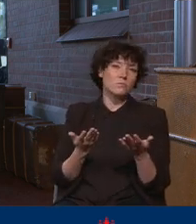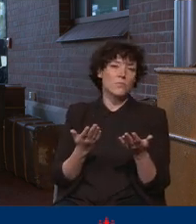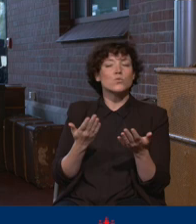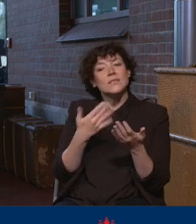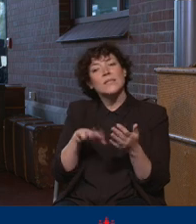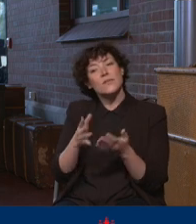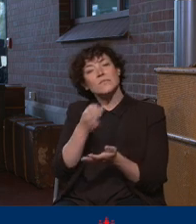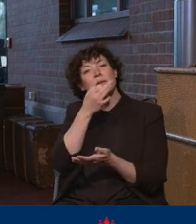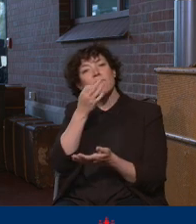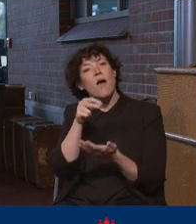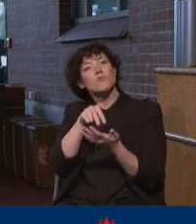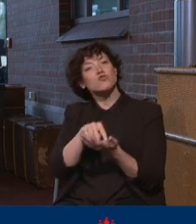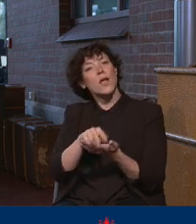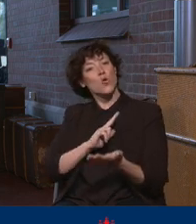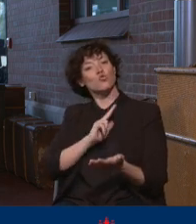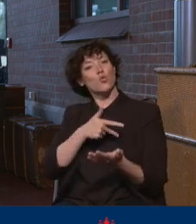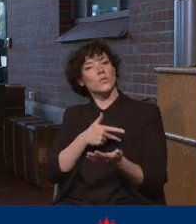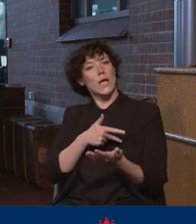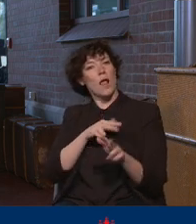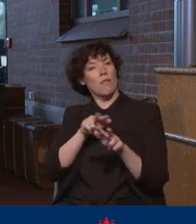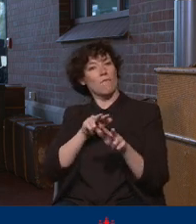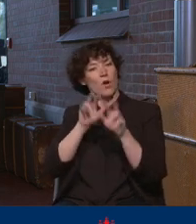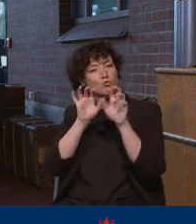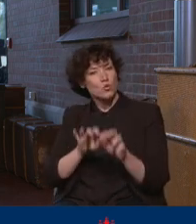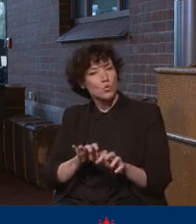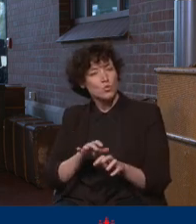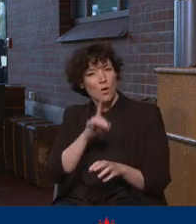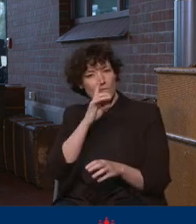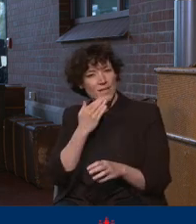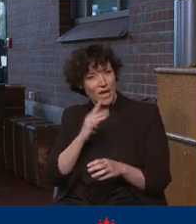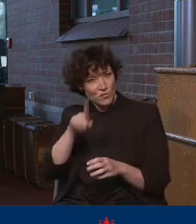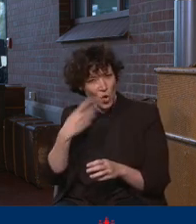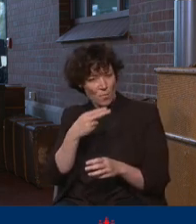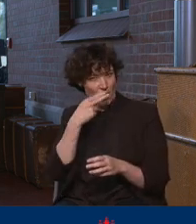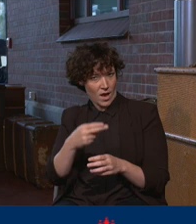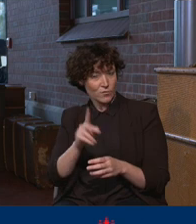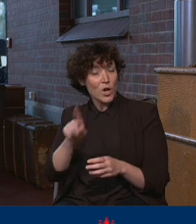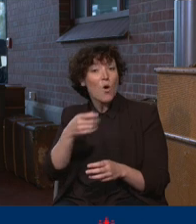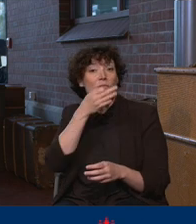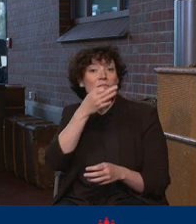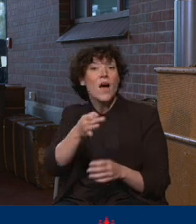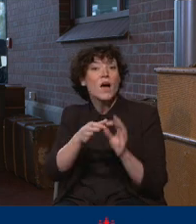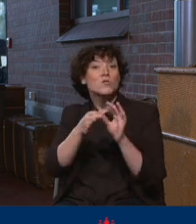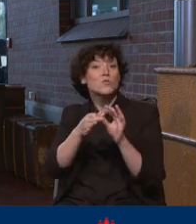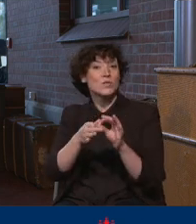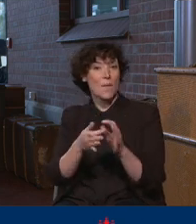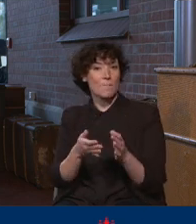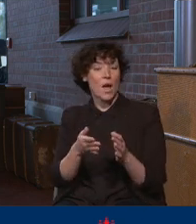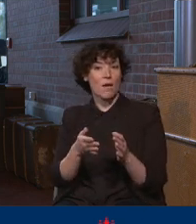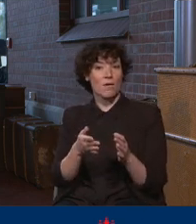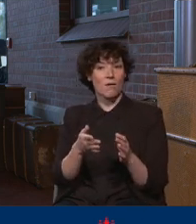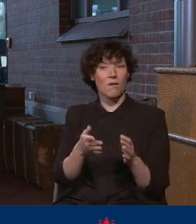sozialen infrastruktur wenn ich das nochmal aufgreifen darf auch die frage die hier gestellt wurde wir sind auf einer